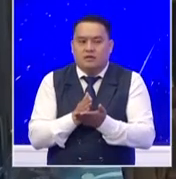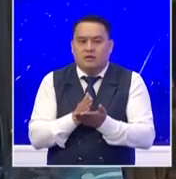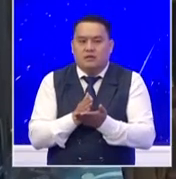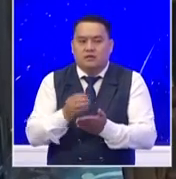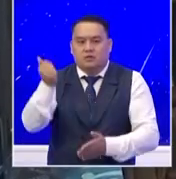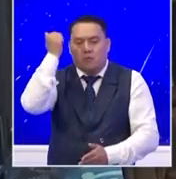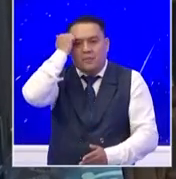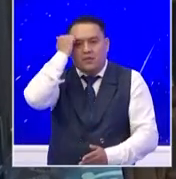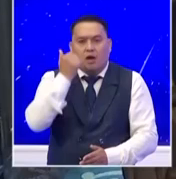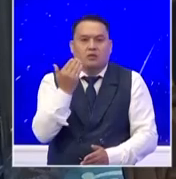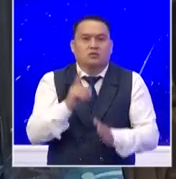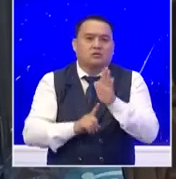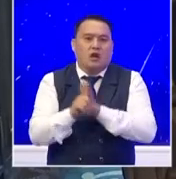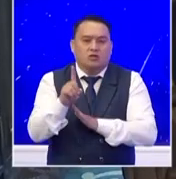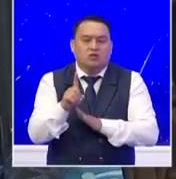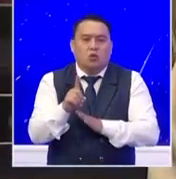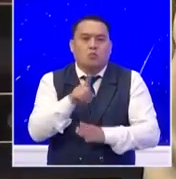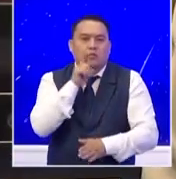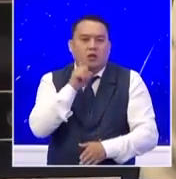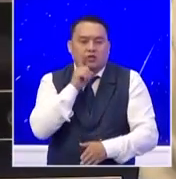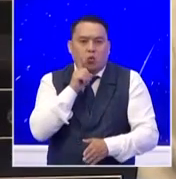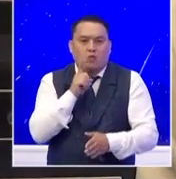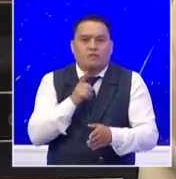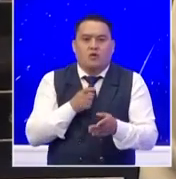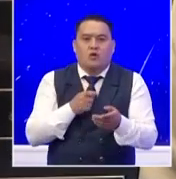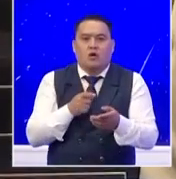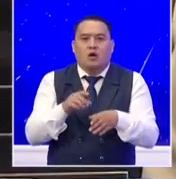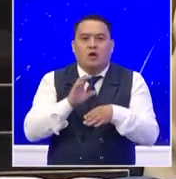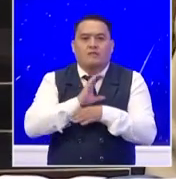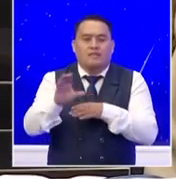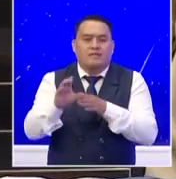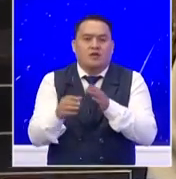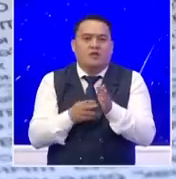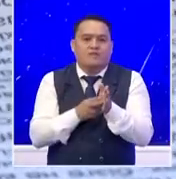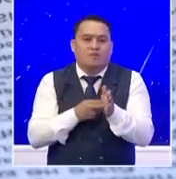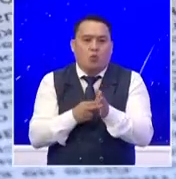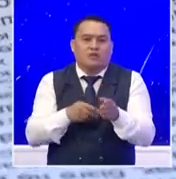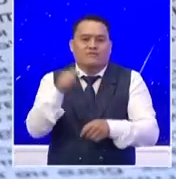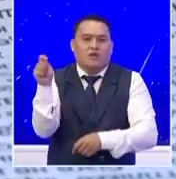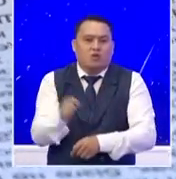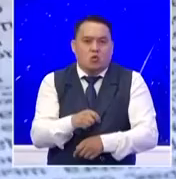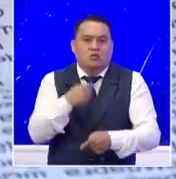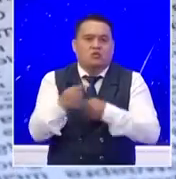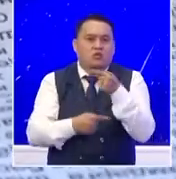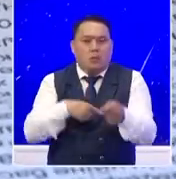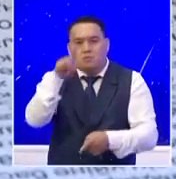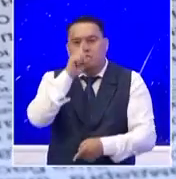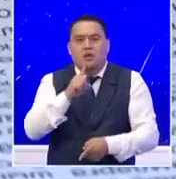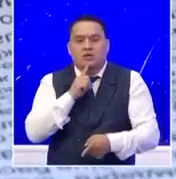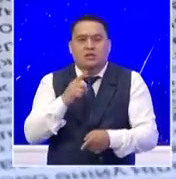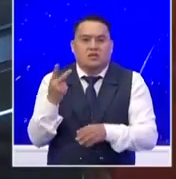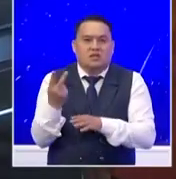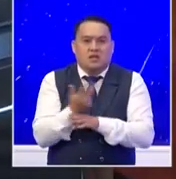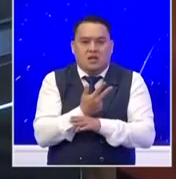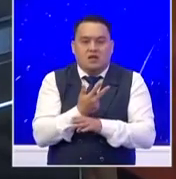Как вспоминает ветеран, сначала он прошел курсы молодого бойца, а затем их посадили в эшелоны и отправили на фронт. Буквально через несколько месяцев на Третьем